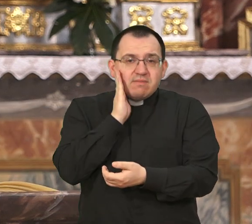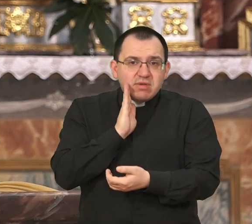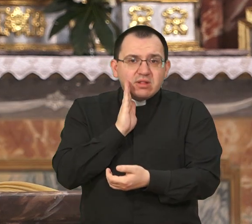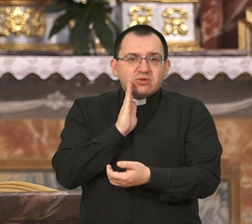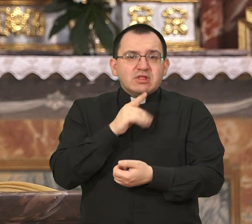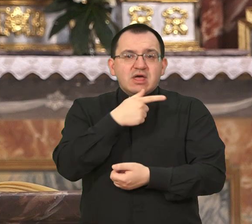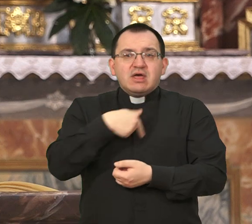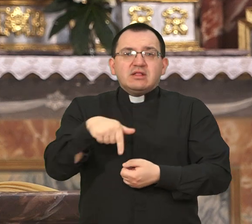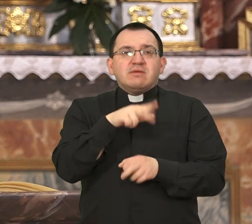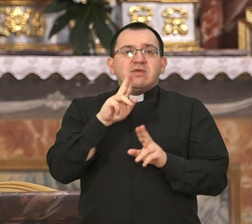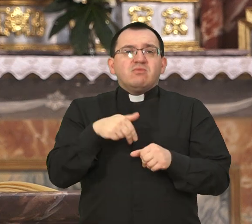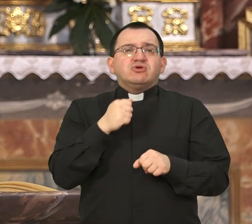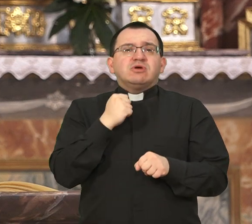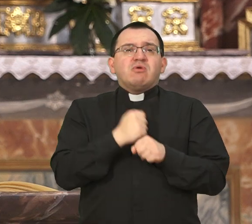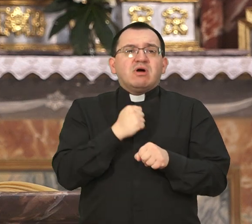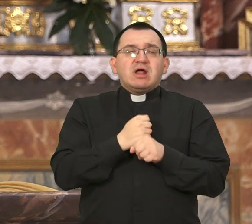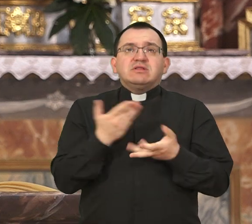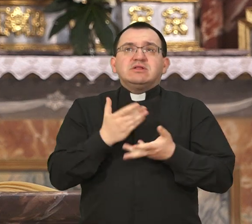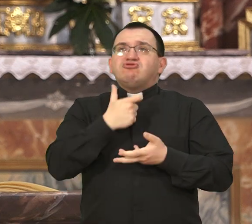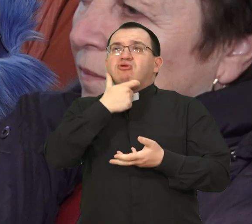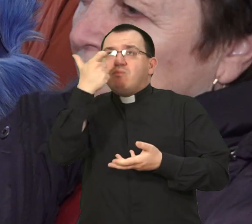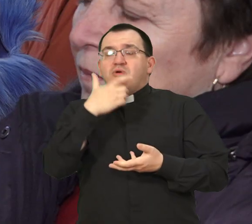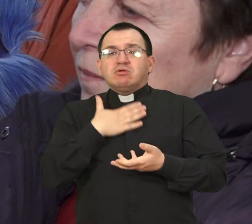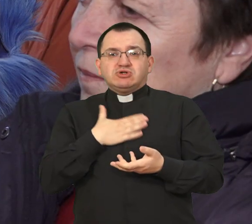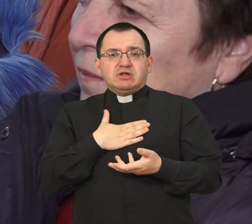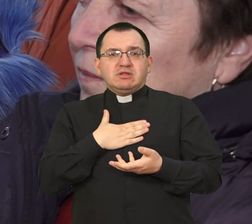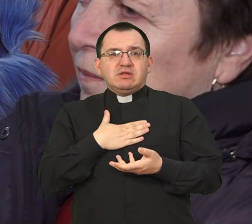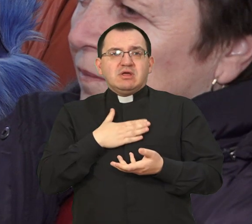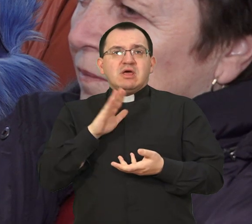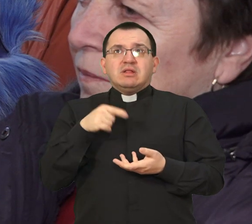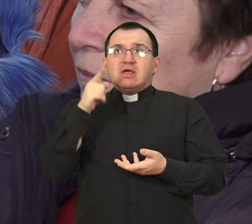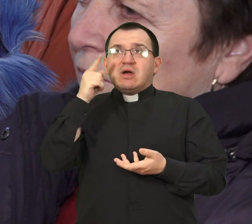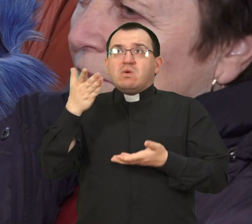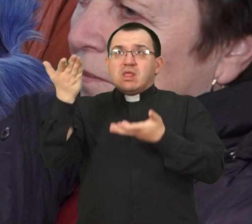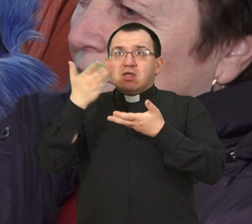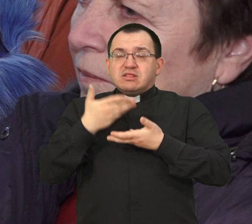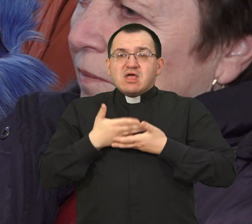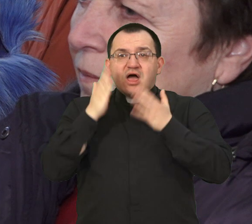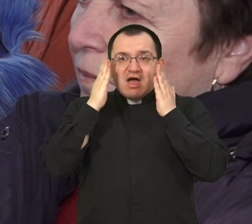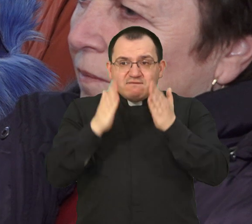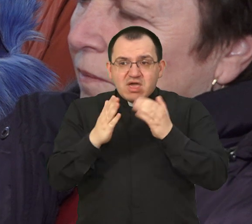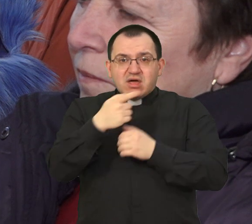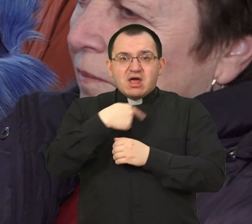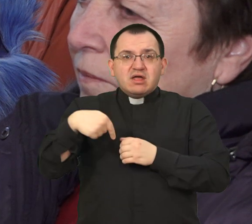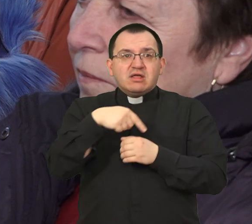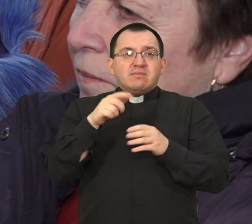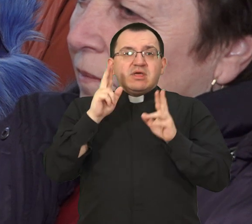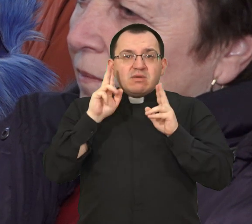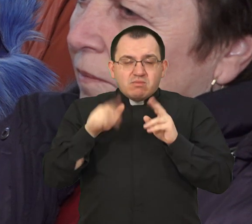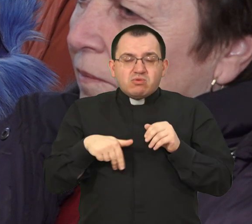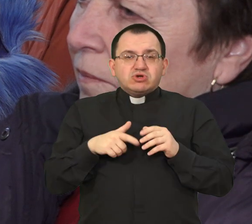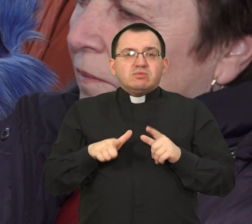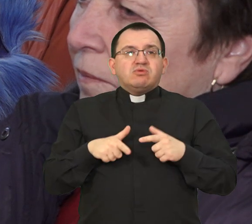da činimo ono što On hoće. Neka nam da vjere da možemo živjeti, putovati